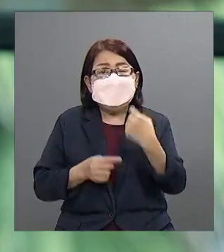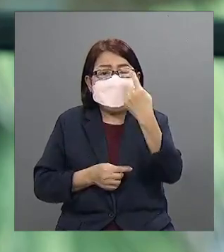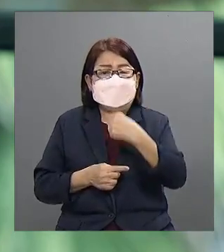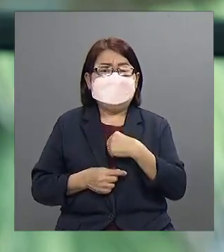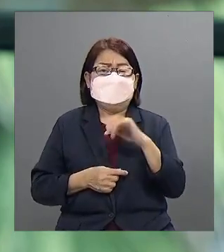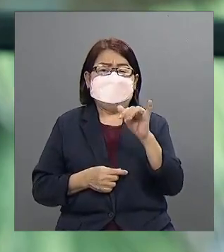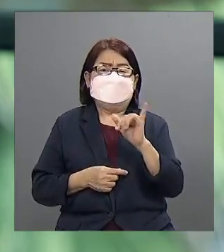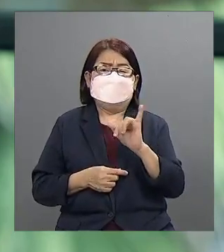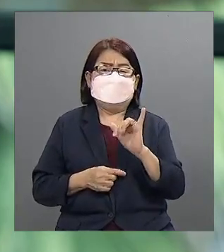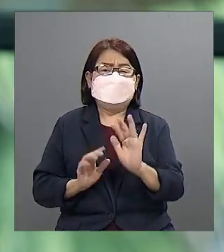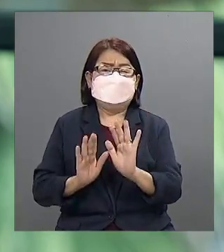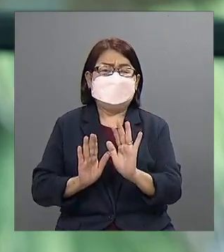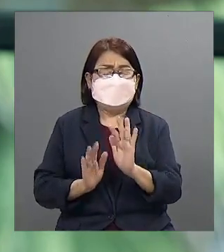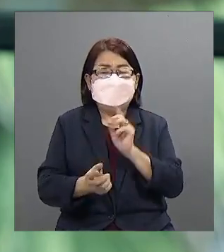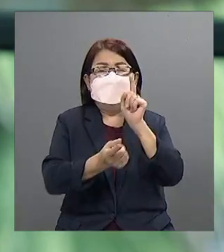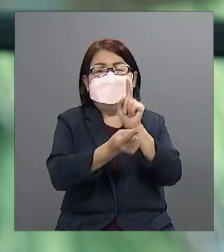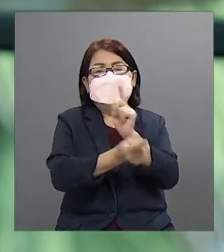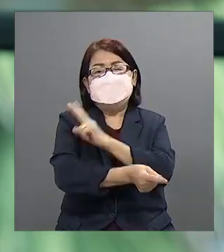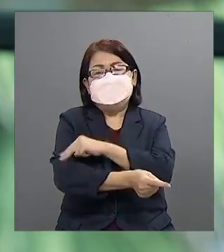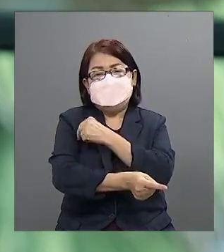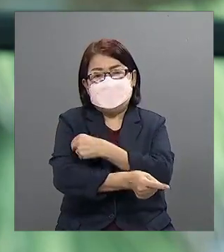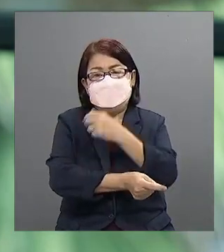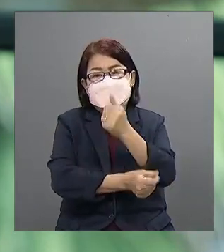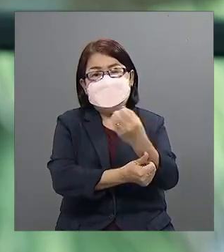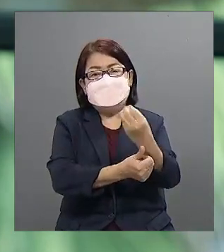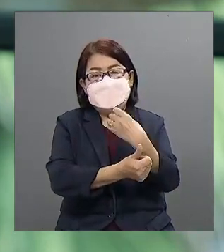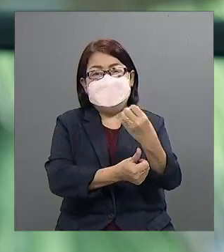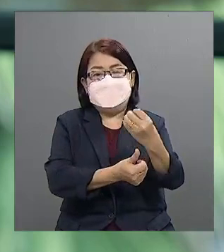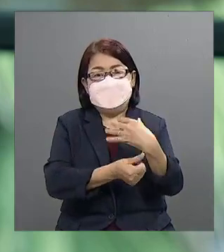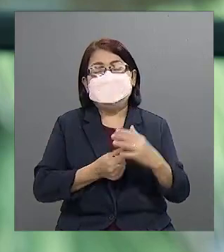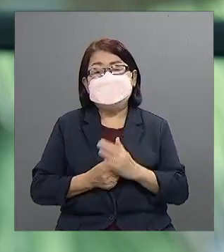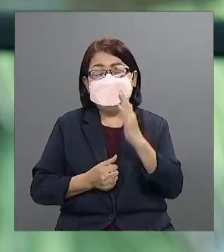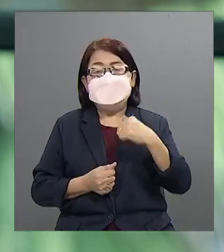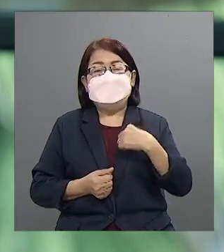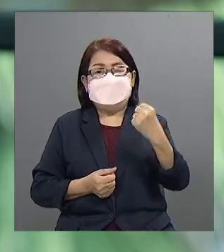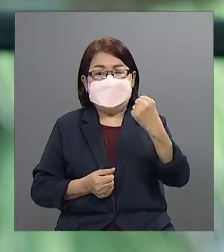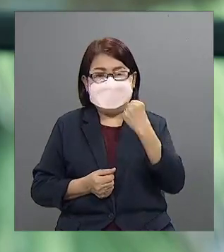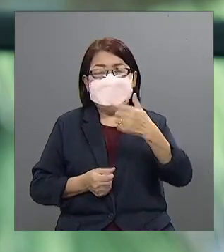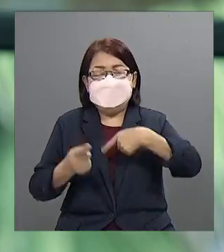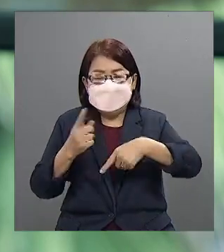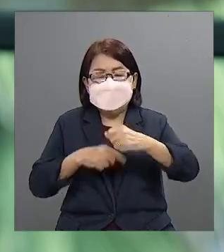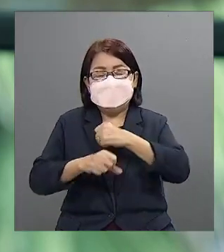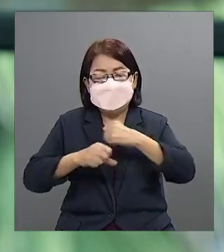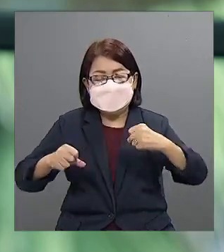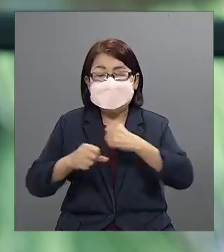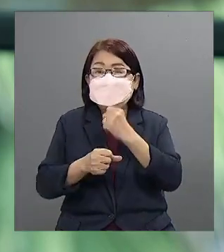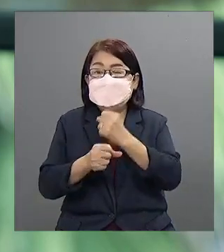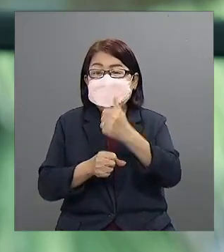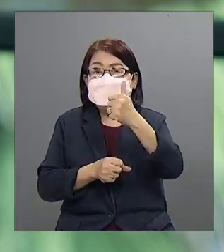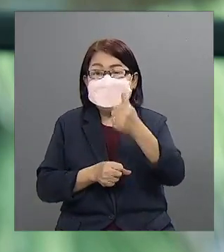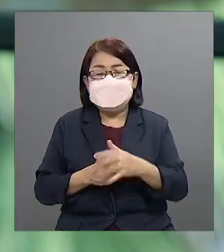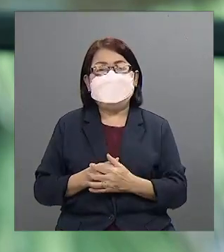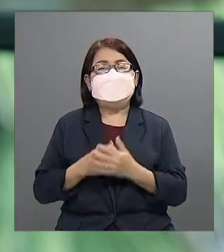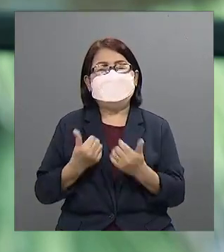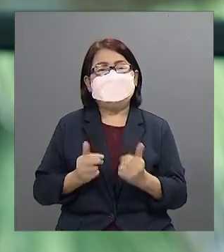ที่จะไปปรึกษาคุณหมอก่อนเพื่อความมั่นใจนะคะว่าเราสามารถกลับไปออกกำลังกายได้แล้วหรือยังค่ะวันนี้ต้องขอบคุณนะคะแพทย์